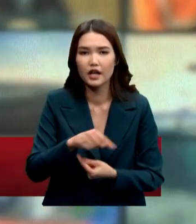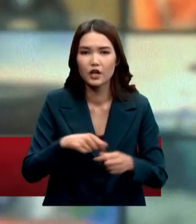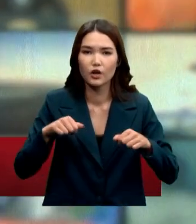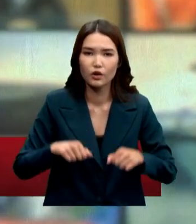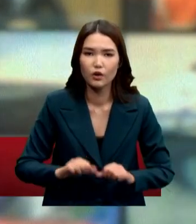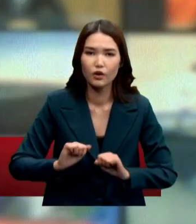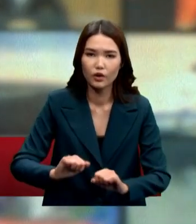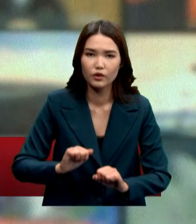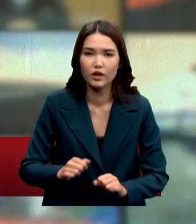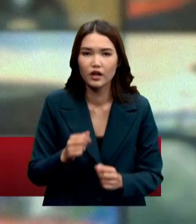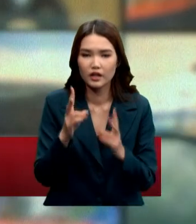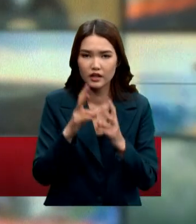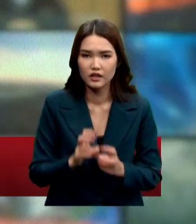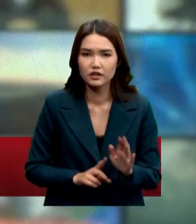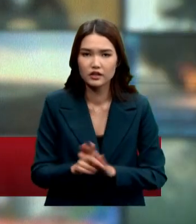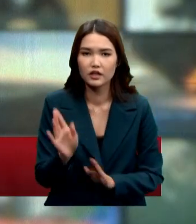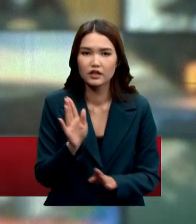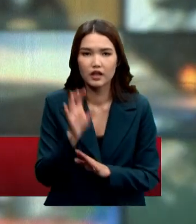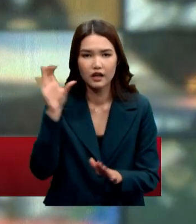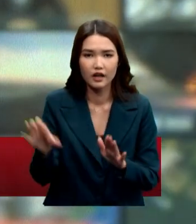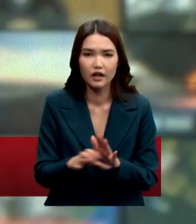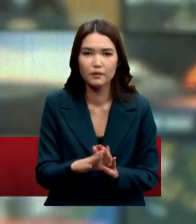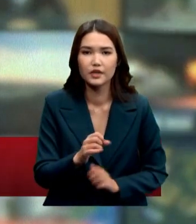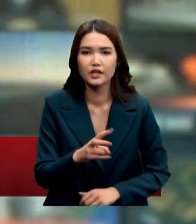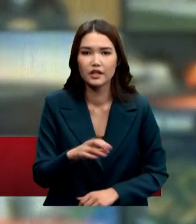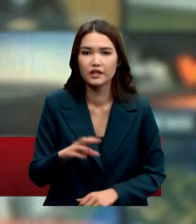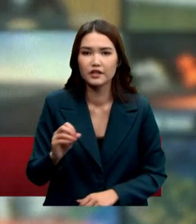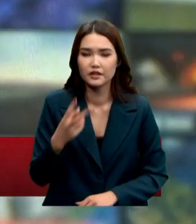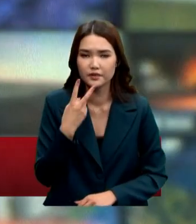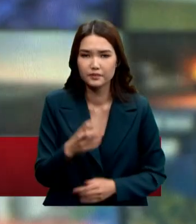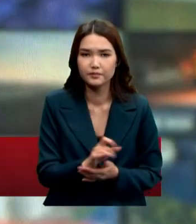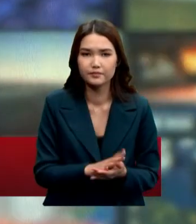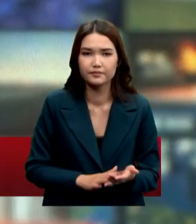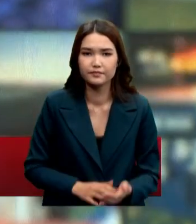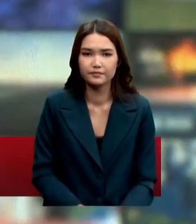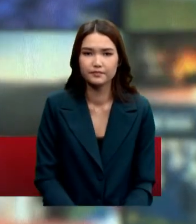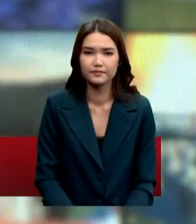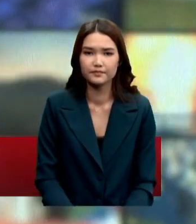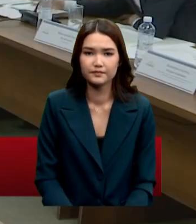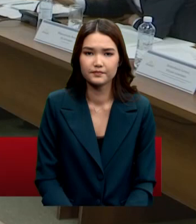қорғау бойынша кеңесте қаралды. Тараптарды тыңдап келген тілшіміз Саят Ермек жалғастырсын.